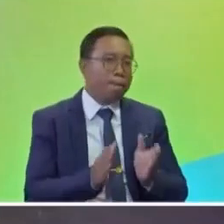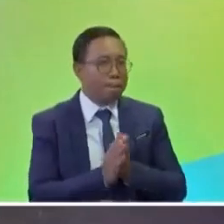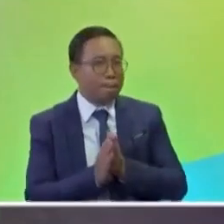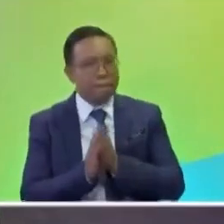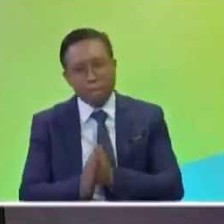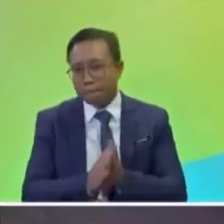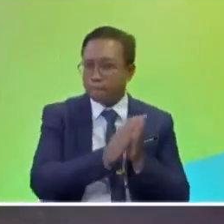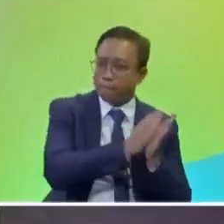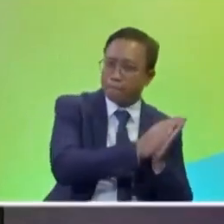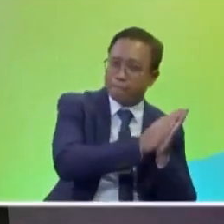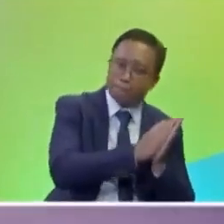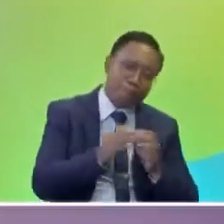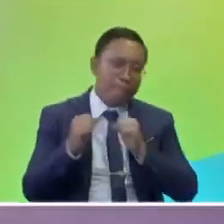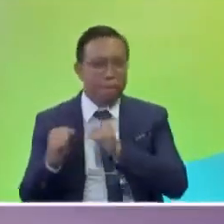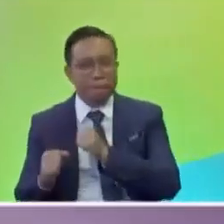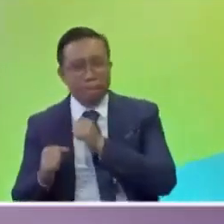Muzik dah ada.